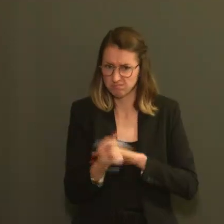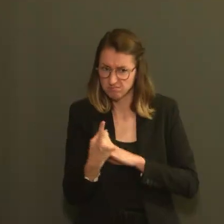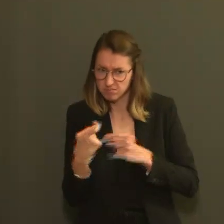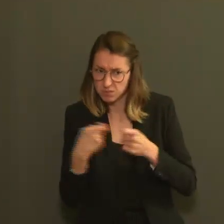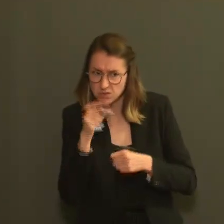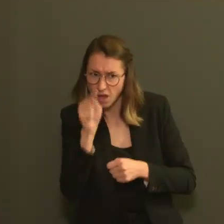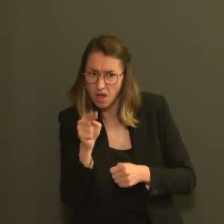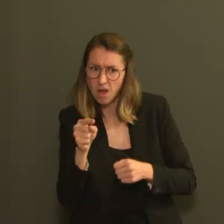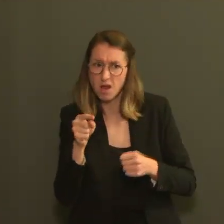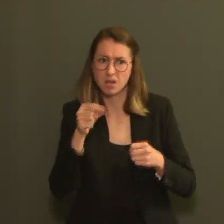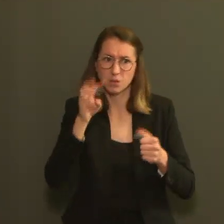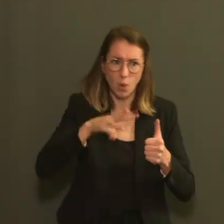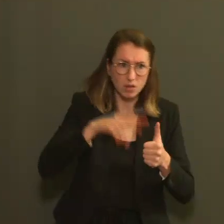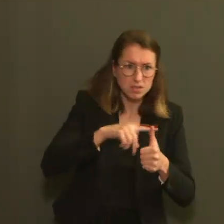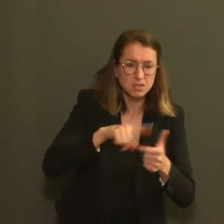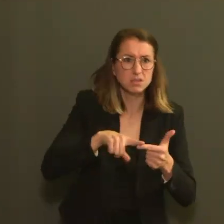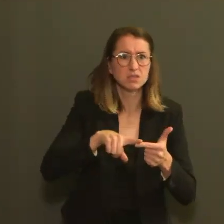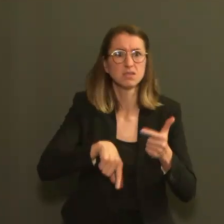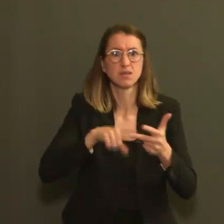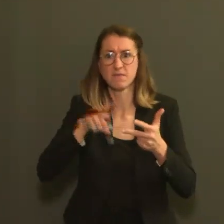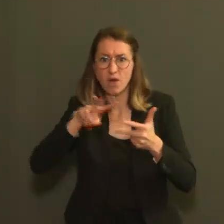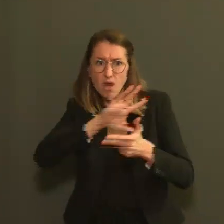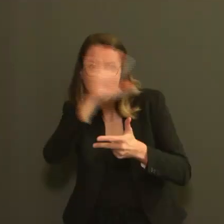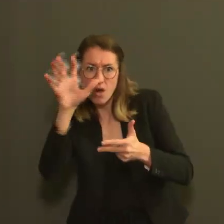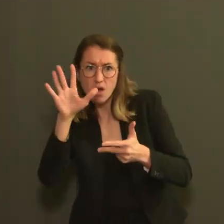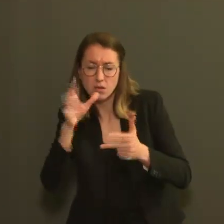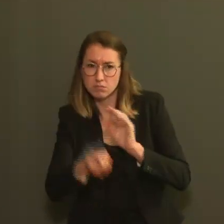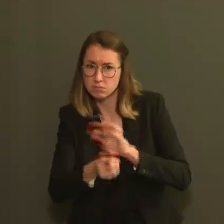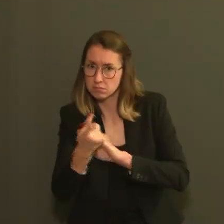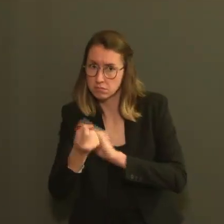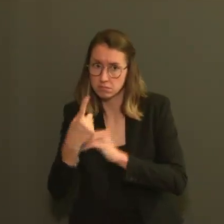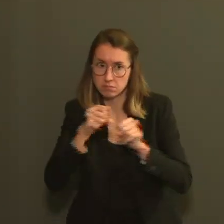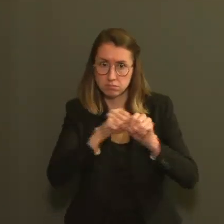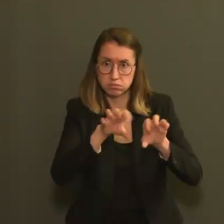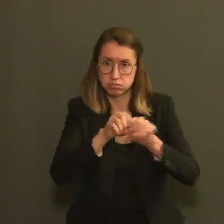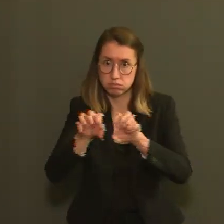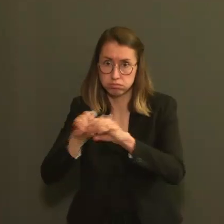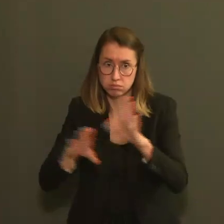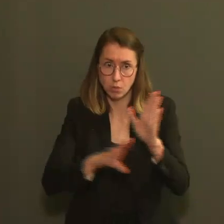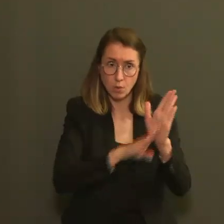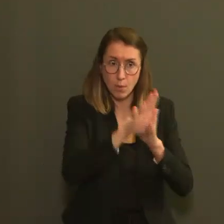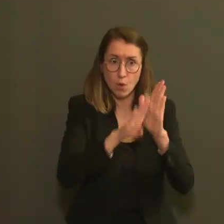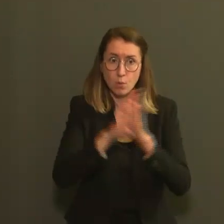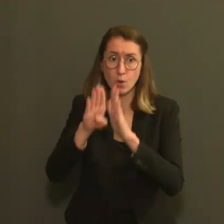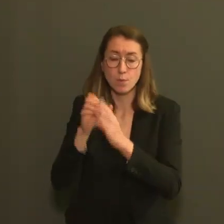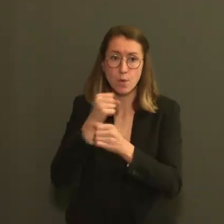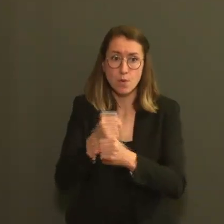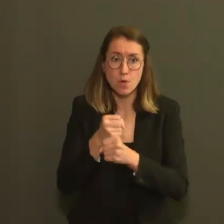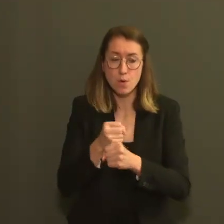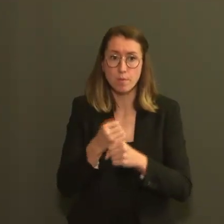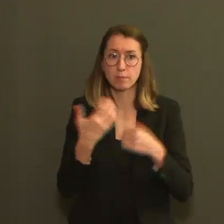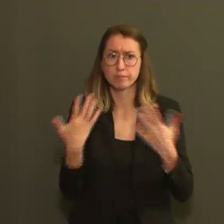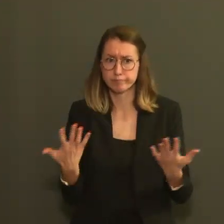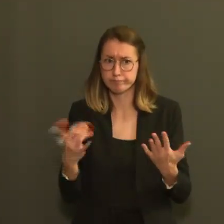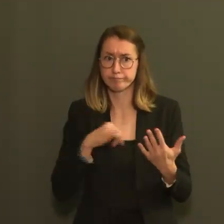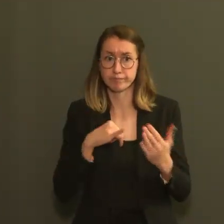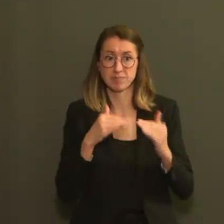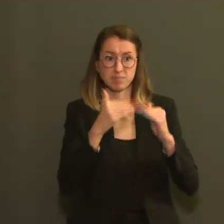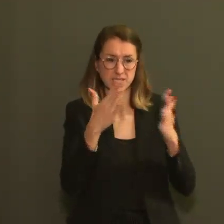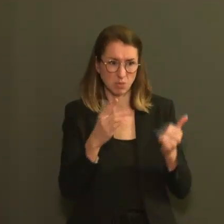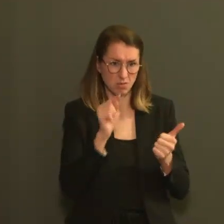le nombre d'infections avait augmenté, spécialement par le fait que certaines maisons de repos étaient touchées et en soulignant en tout cas